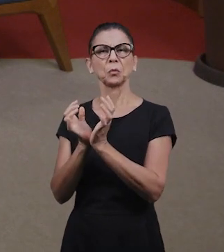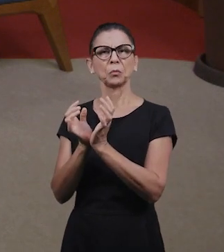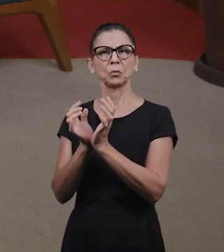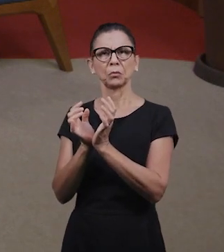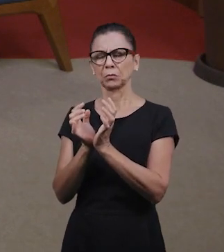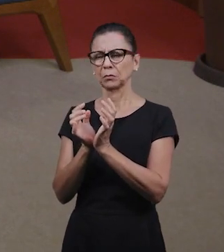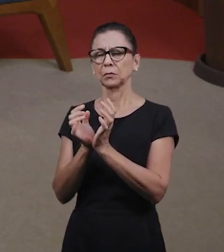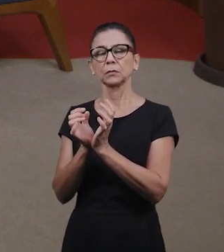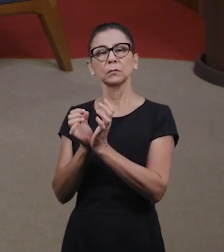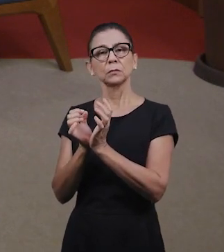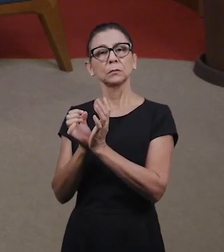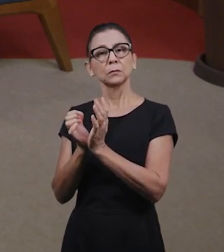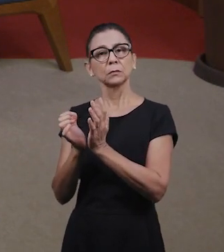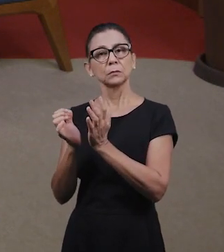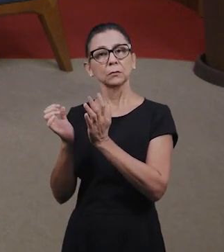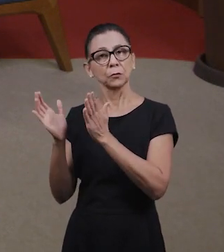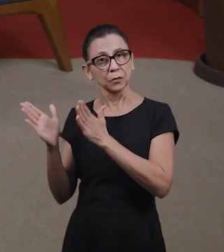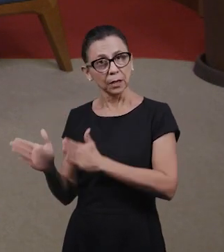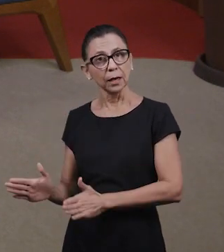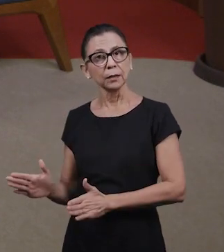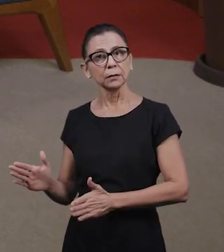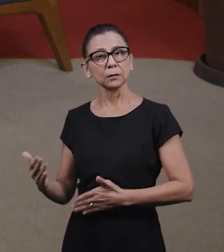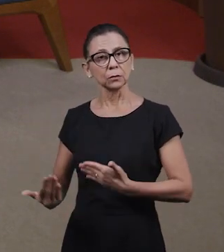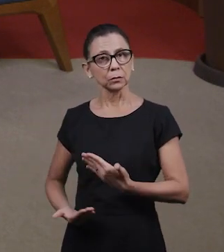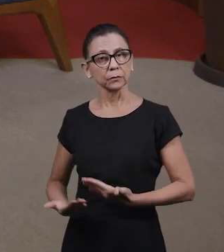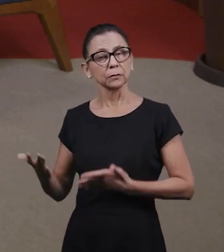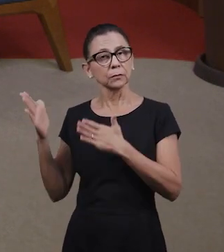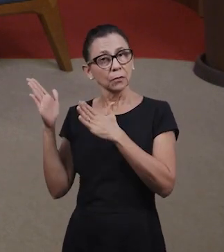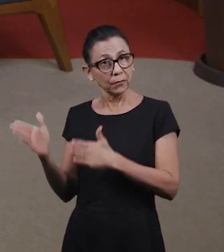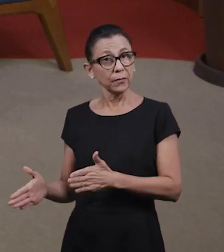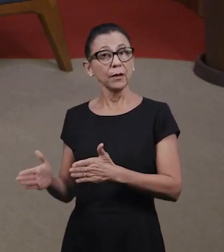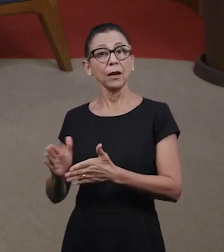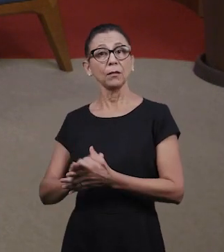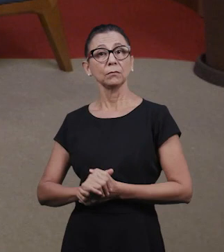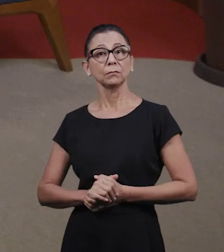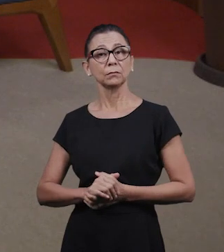fidèles. Les fidèles sont les choisis du Seigneur.